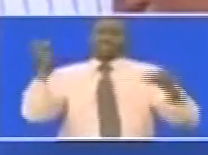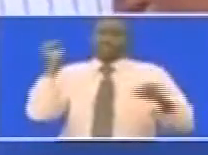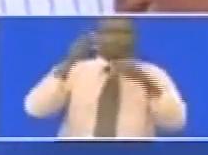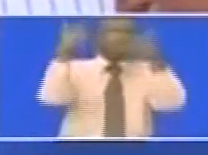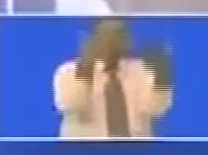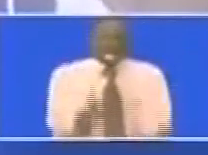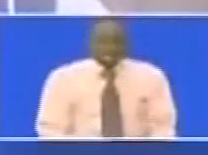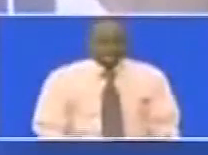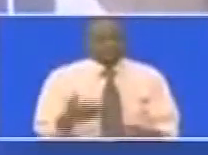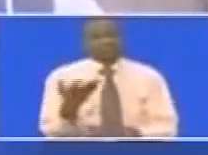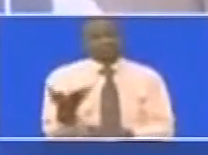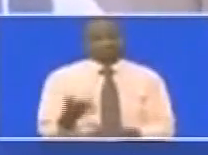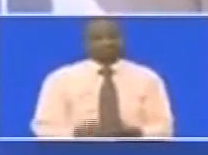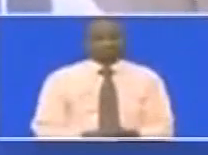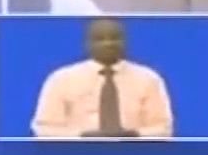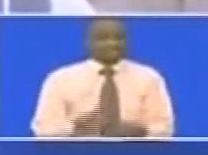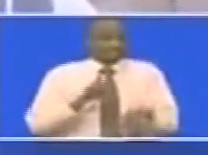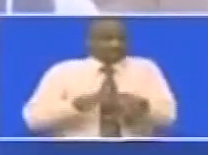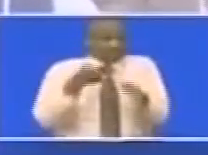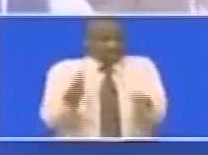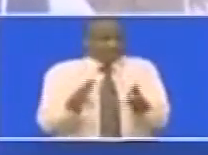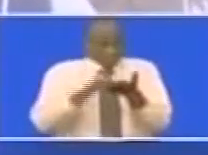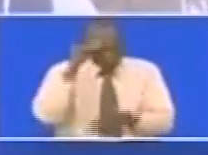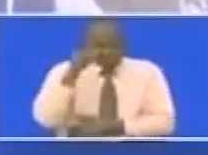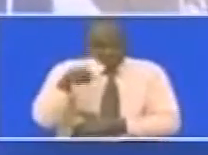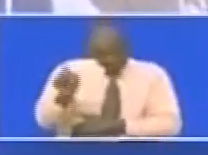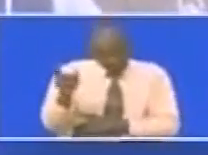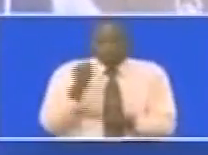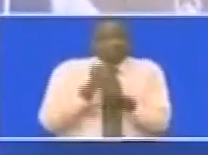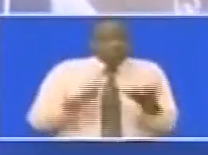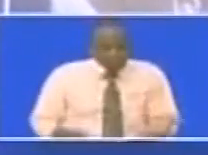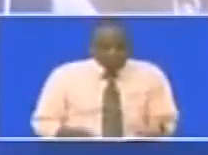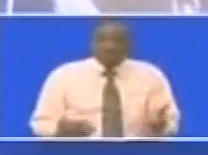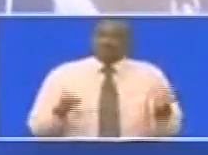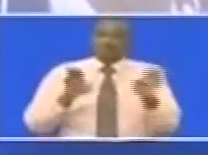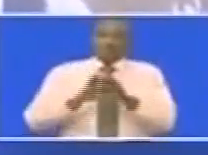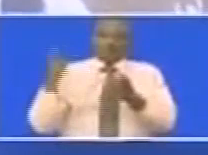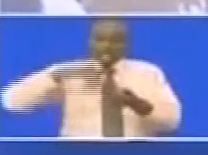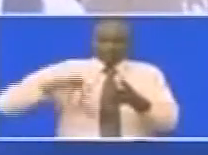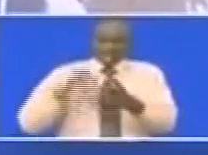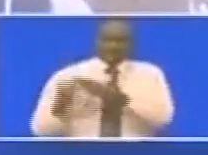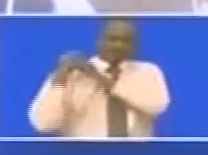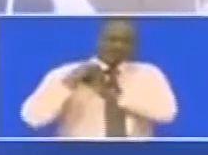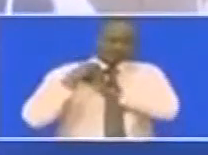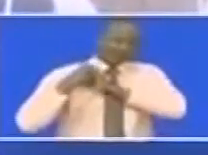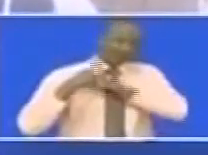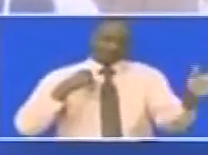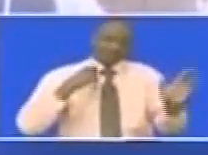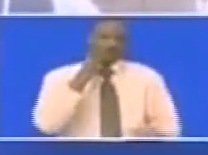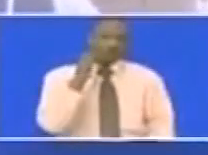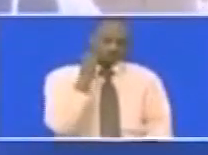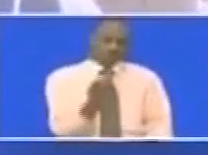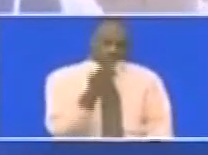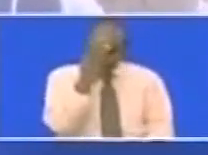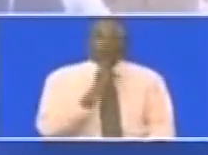glasses for the windows. Kwa sasa wanafunzi hawana budi kufunga virago na kurudi nyumbani baada